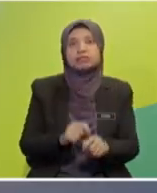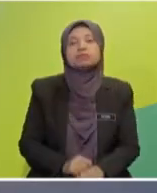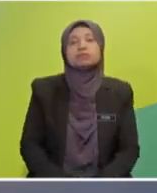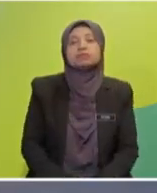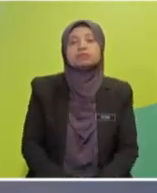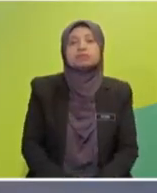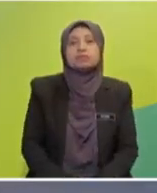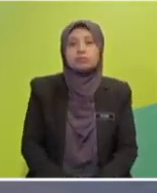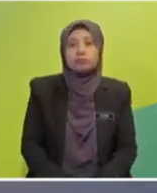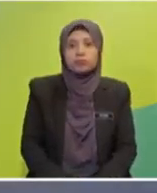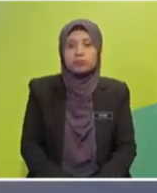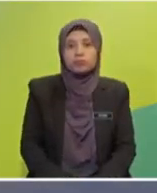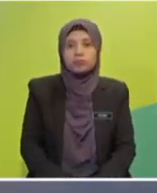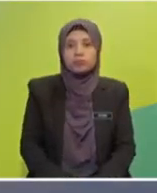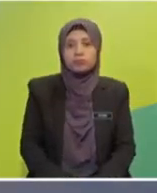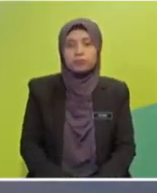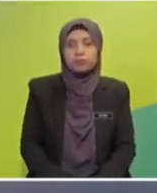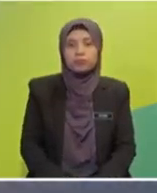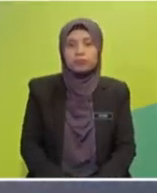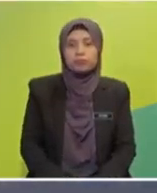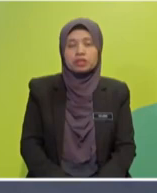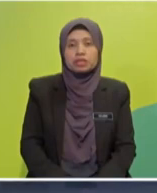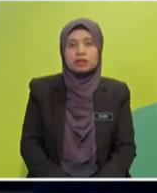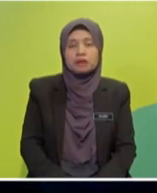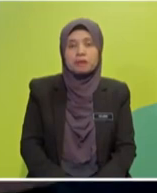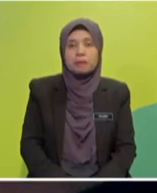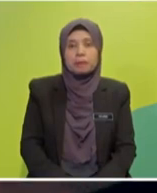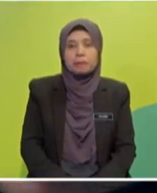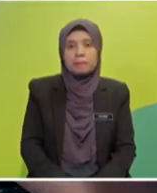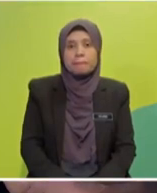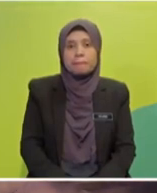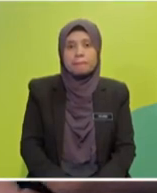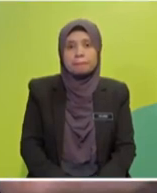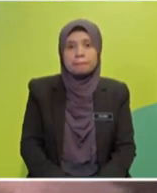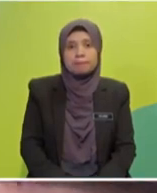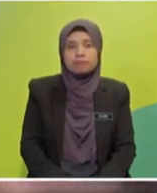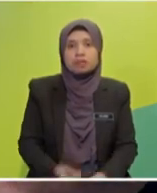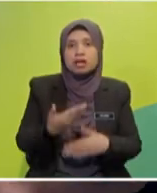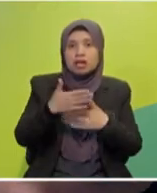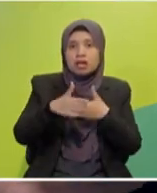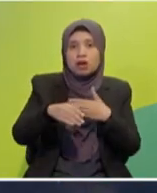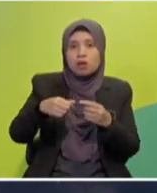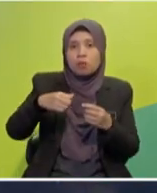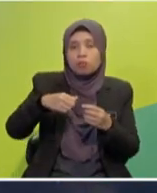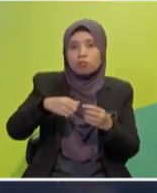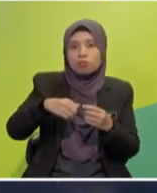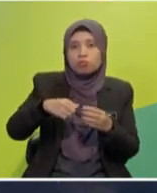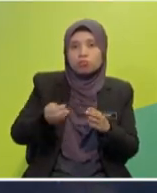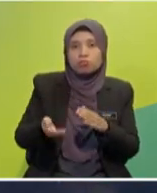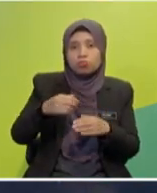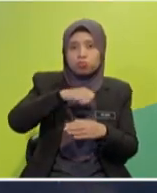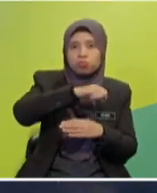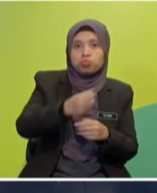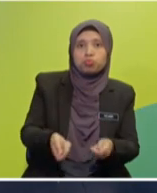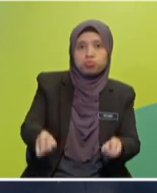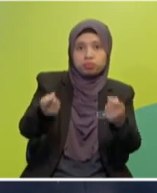Bahagian terbuka ke atas sini. Ya, yang kita lipat bahagian yang tertutup. Seperti ini, cikgu. Ya. Lepas tu pusingkan kertas tu. Baik.